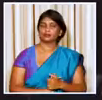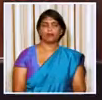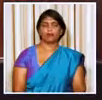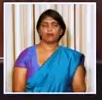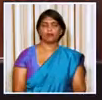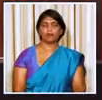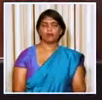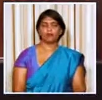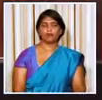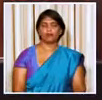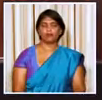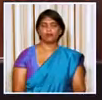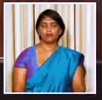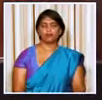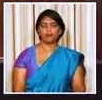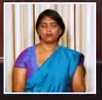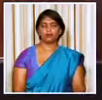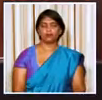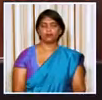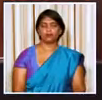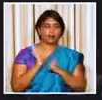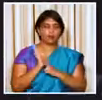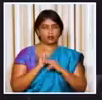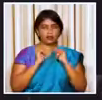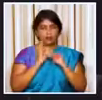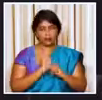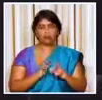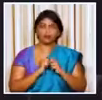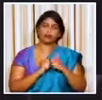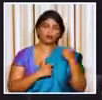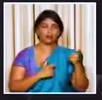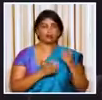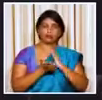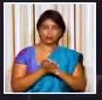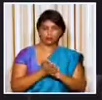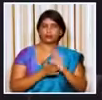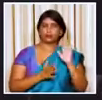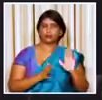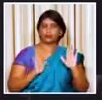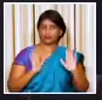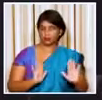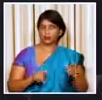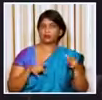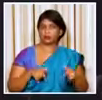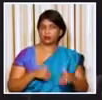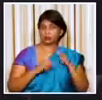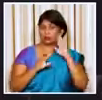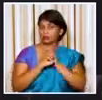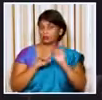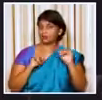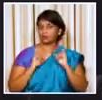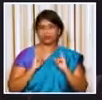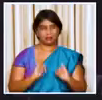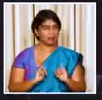ගරු නියෝජ්‍ය කතානායකතුමනි, මෙතුමලාගේ පැත්තෙන් විමල් ඇමතුමාලගේ අසාධාරණය හරි, ඒකට සාධාරණයක් කෙරෙන්න ඕනේ. හැබැයි මේ යන පණිවිඩේ හරි